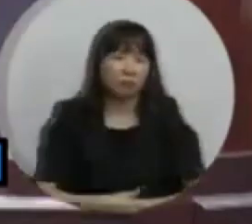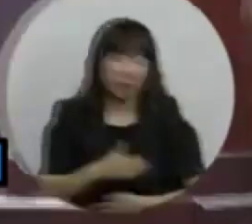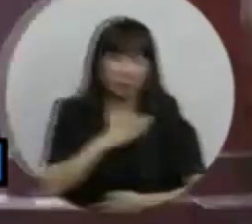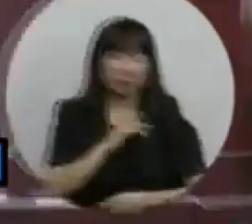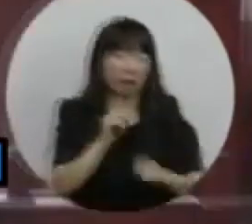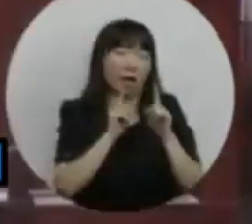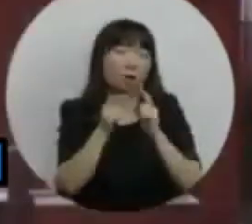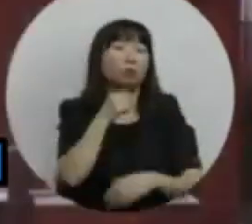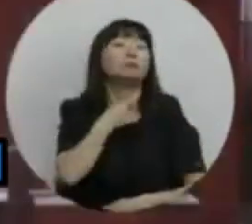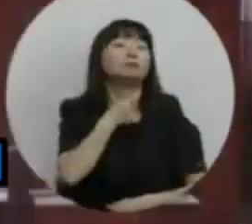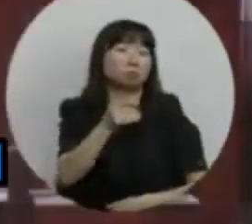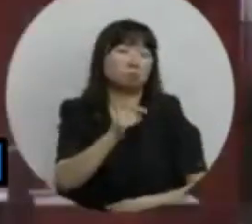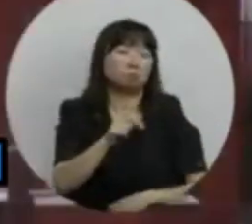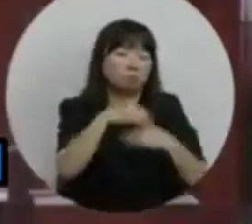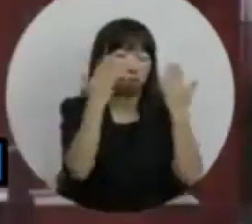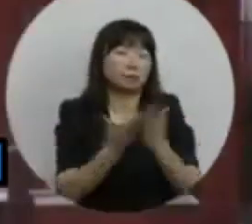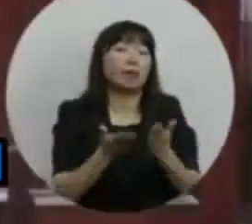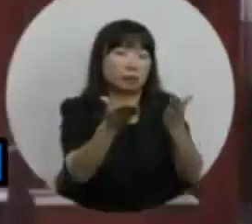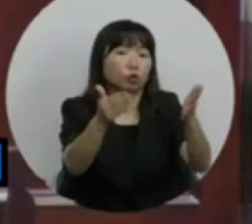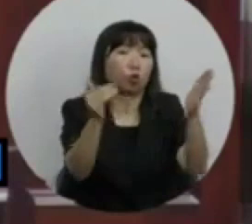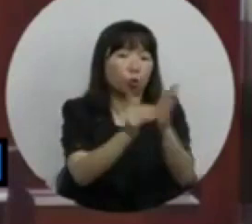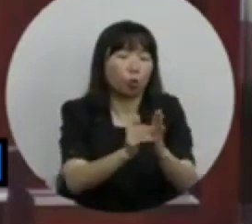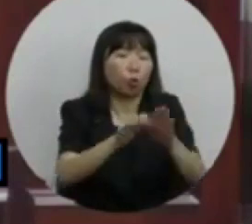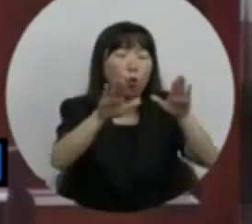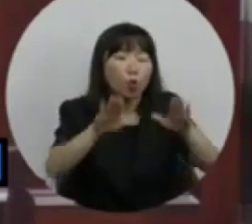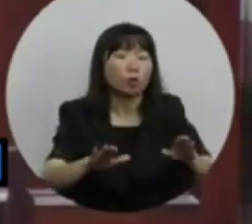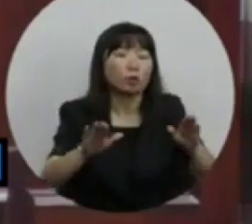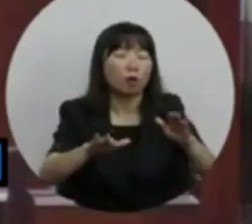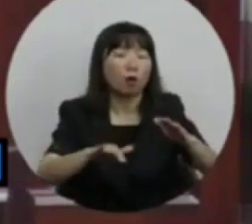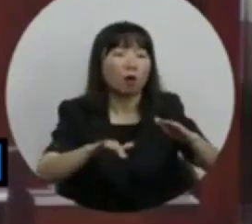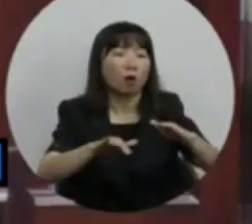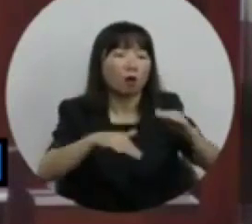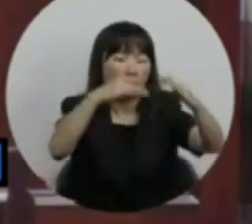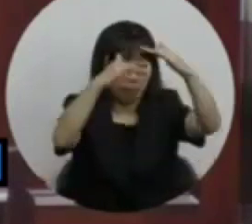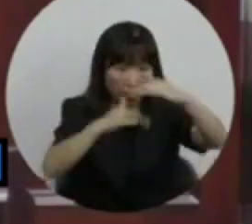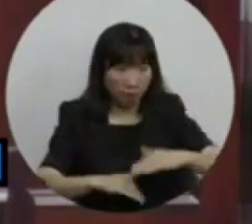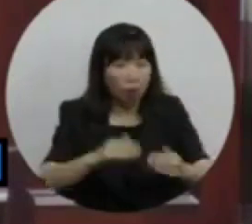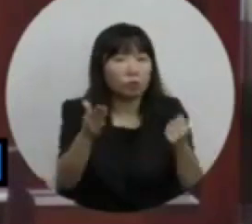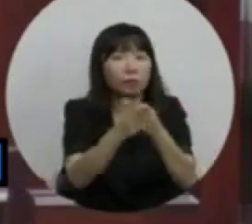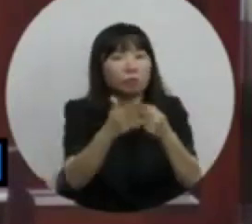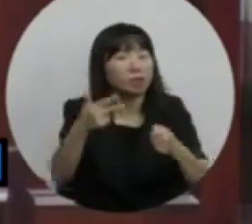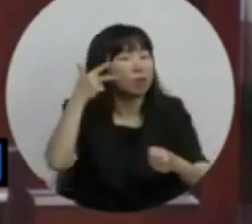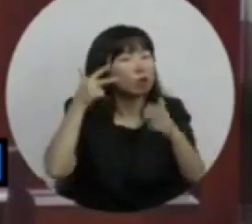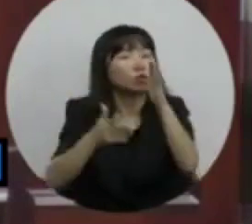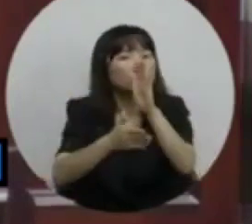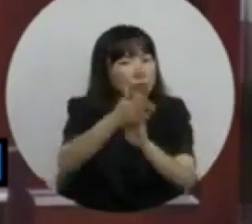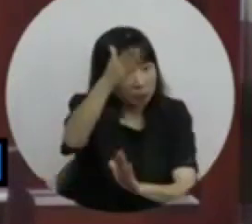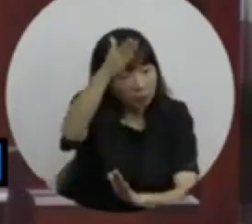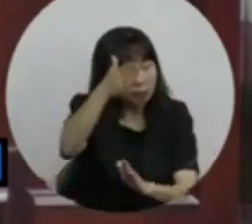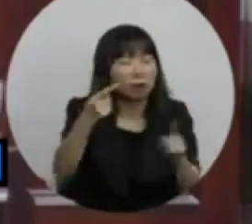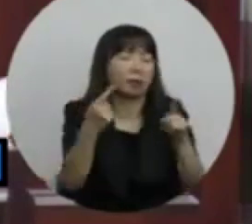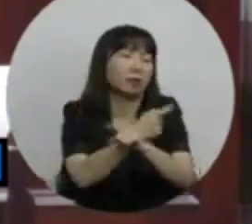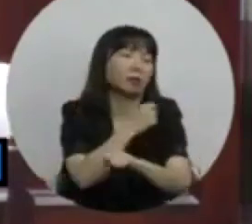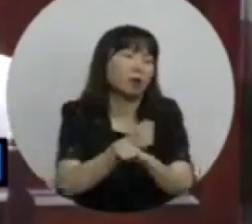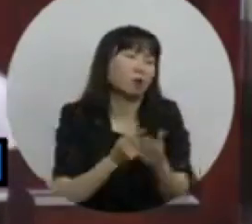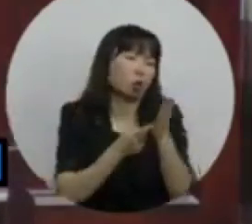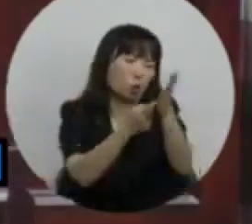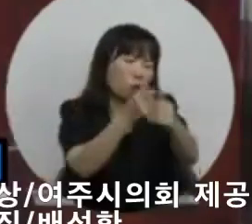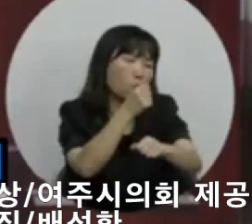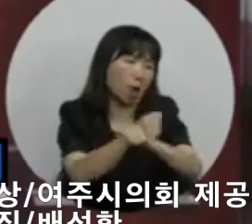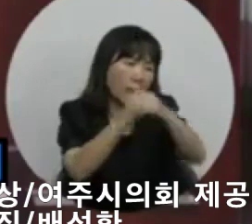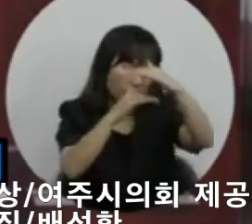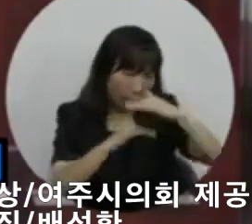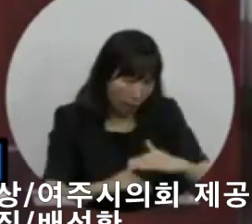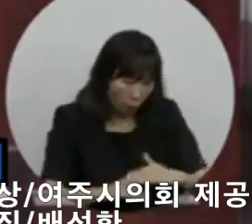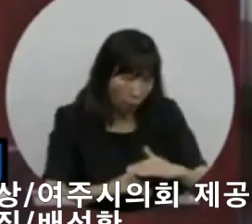드렸고요. 이런 사항 때문에 여주시에서 제안하고 개정하려고 요구한 겁니다. 그런